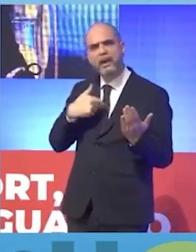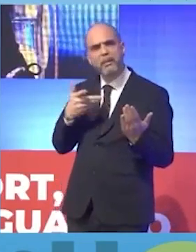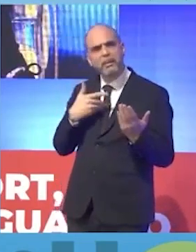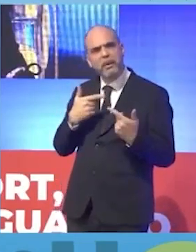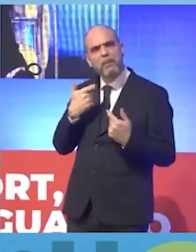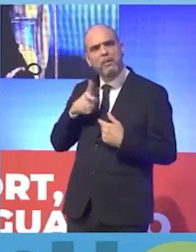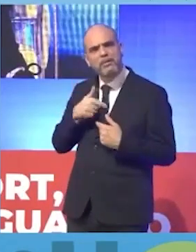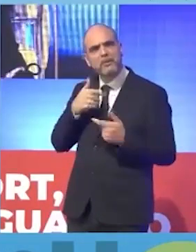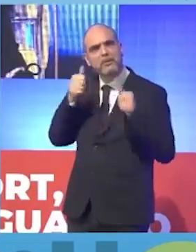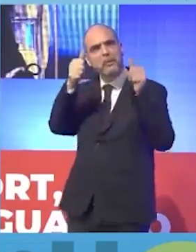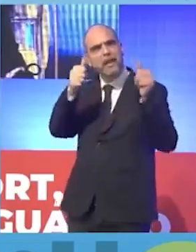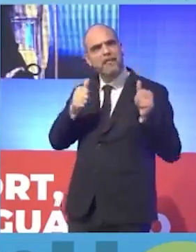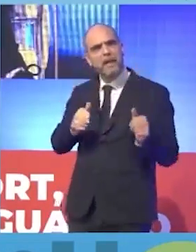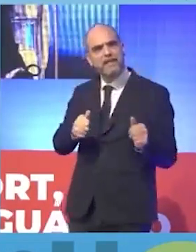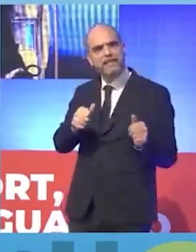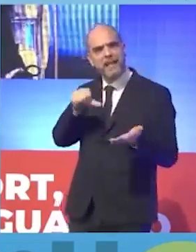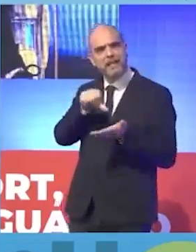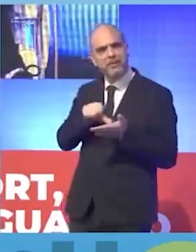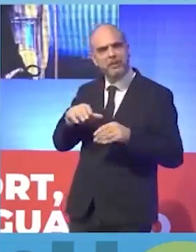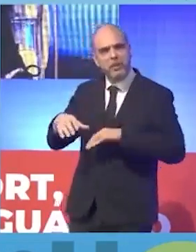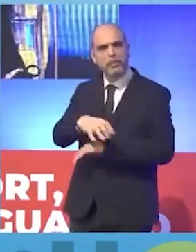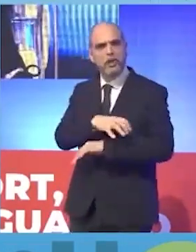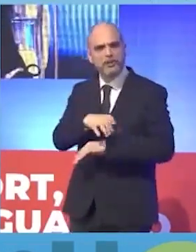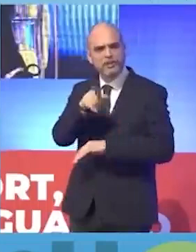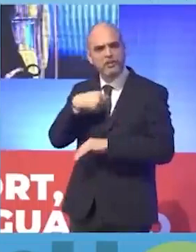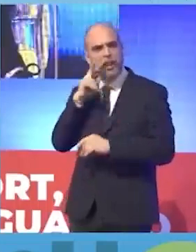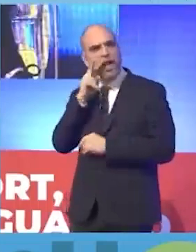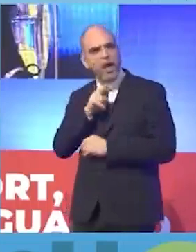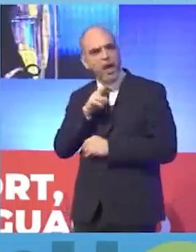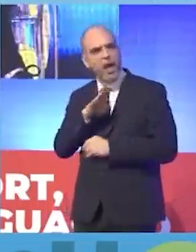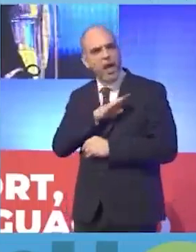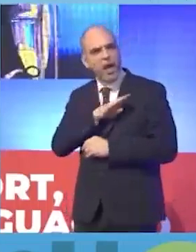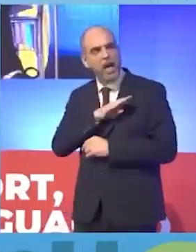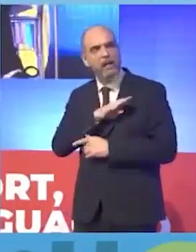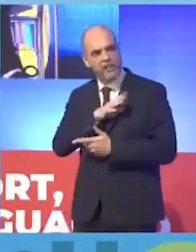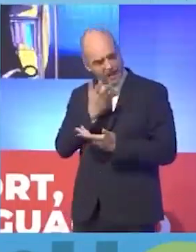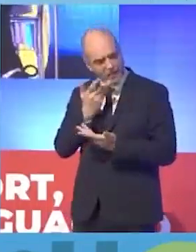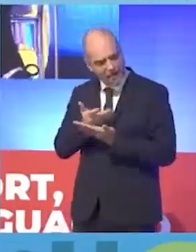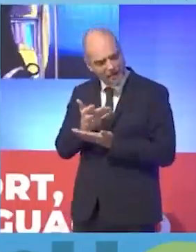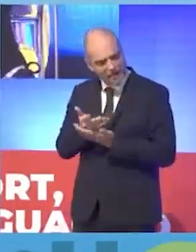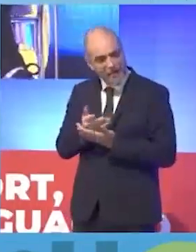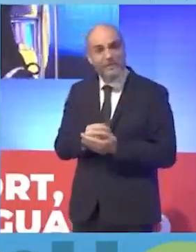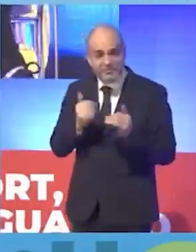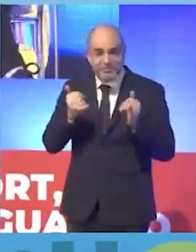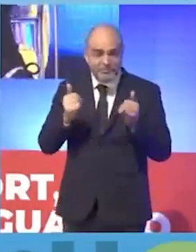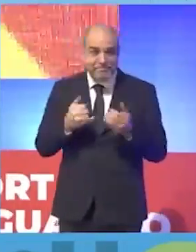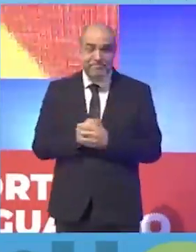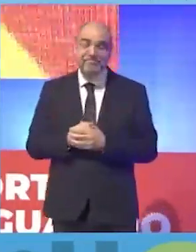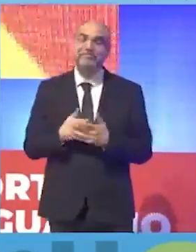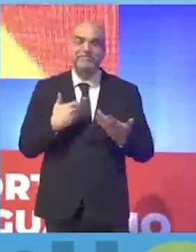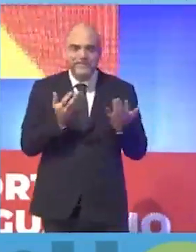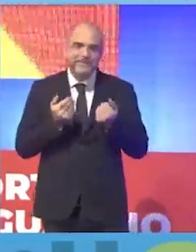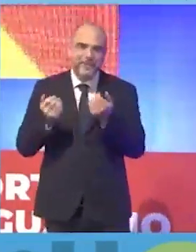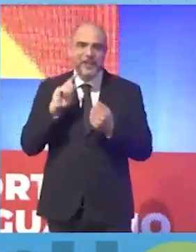al Centro Protesi di Budrio, per certo, la scelta che hai fatto. La vuoi raccontare, ragazzi? Come no. Ciao a tutti.